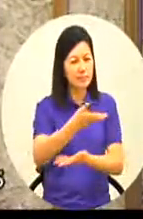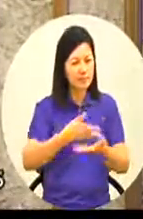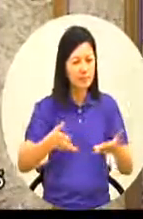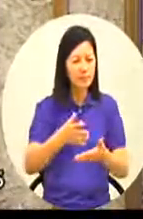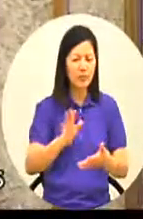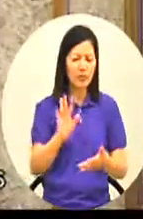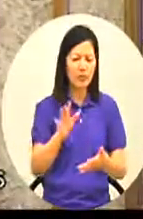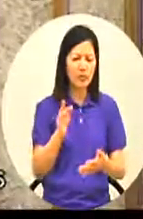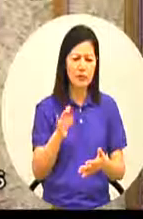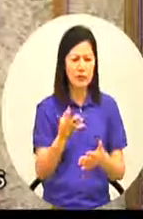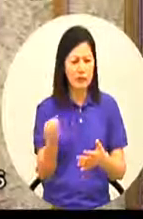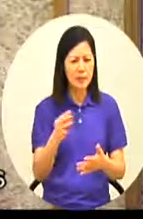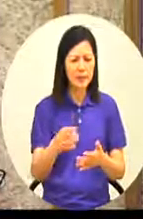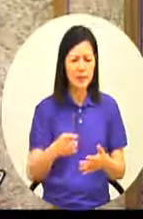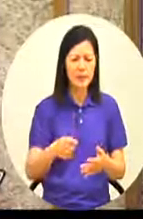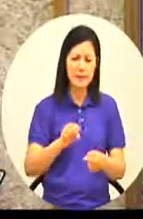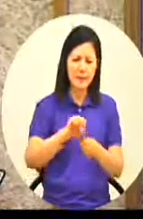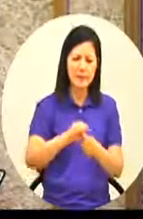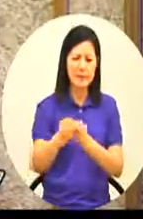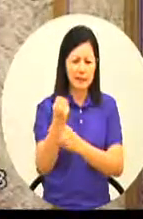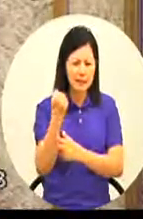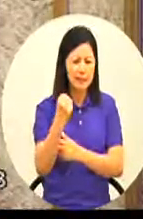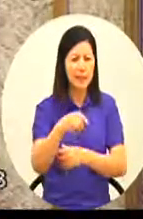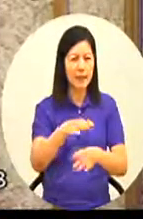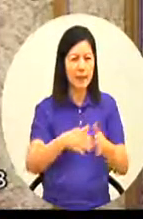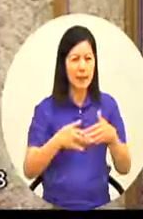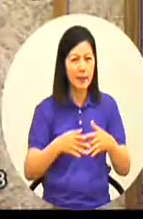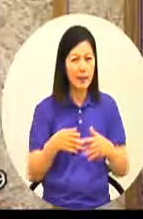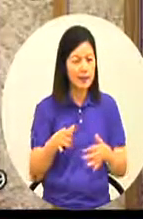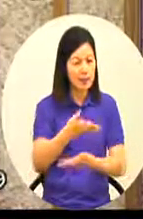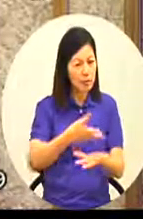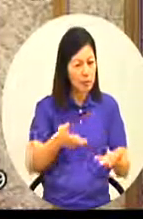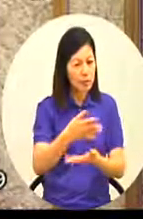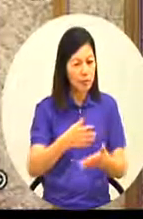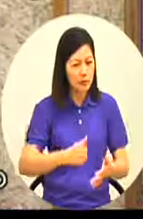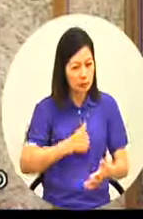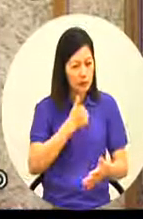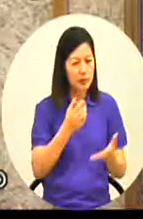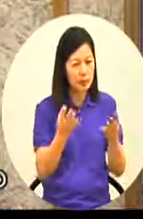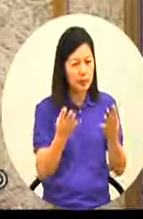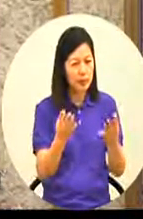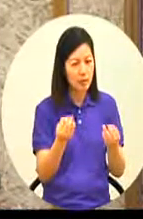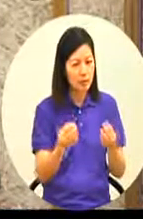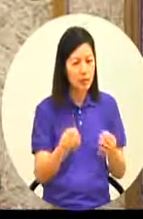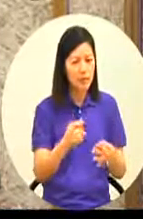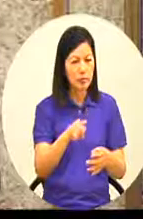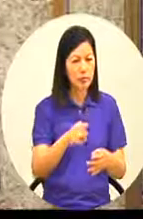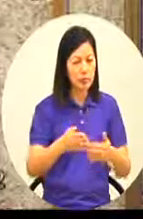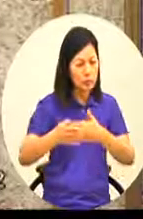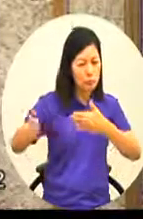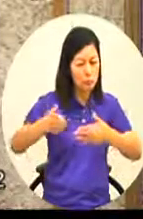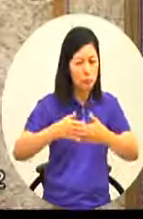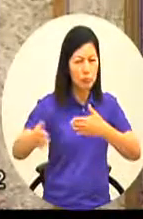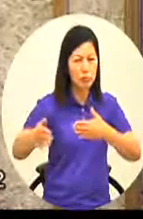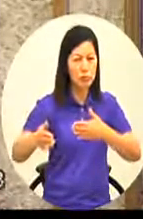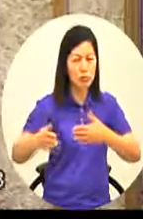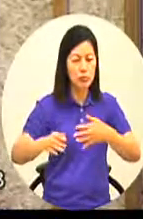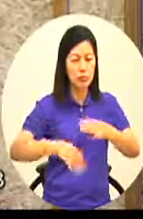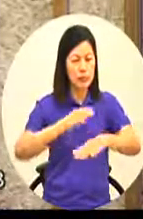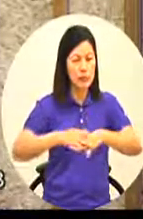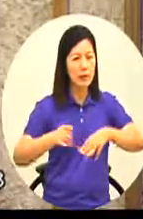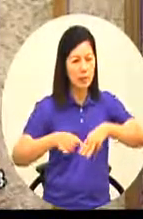还亟待在加强的部分，我跟议员报告，其实跟姐妹市互动，它这部分非常实质，就是距离涉及到成本嘛，